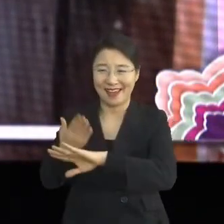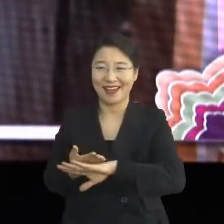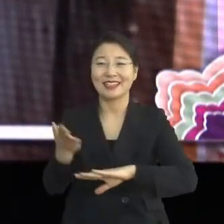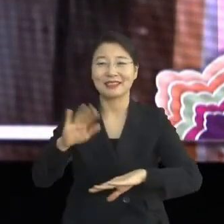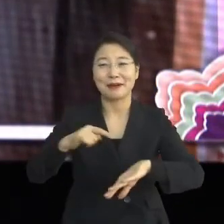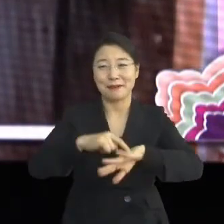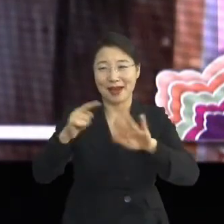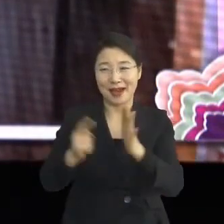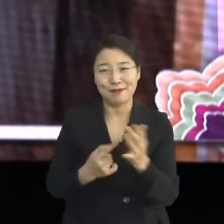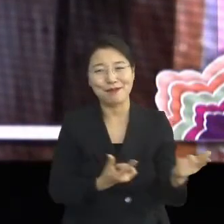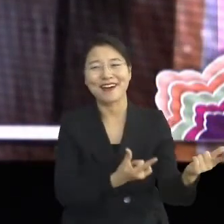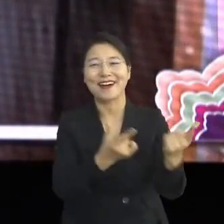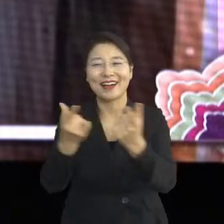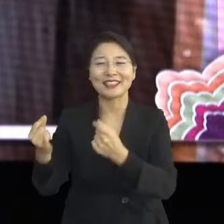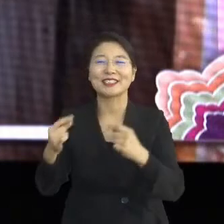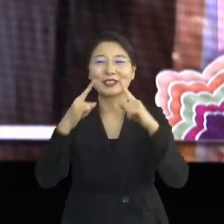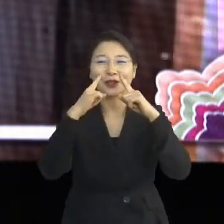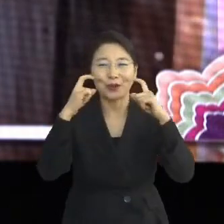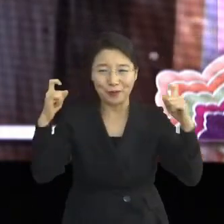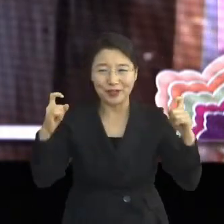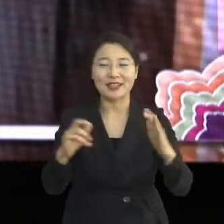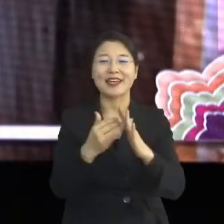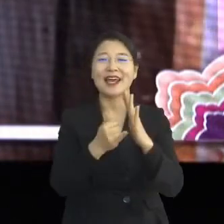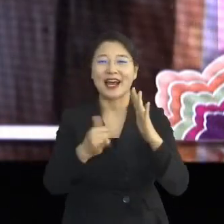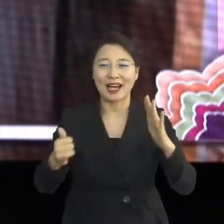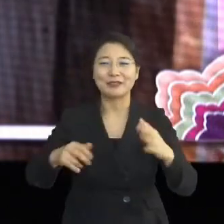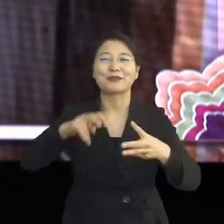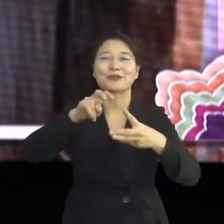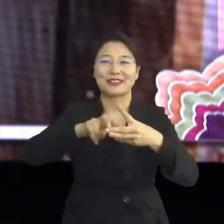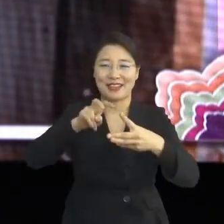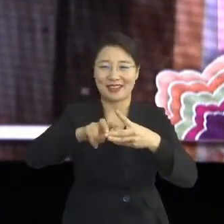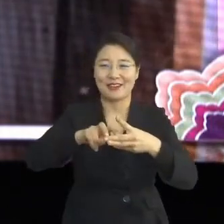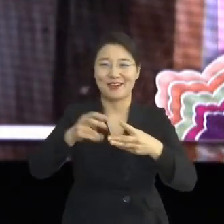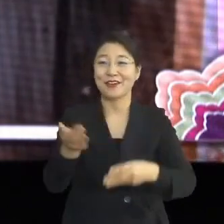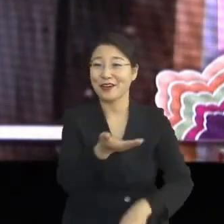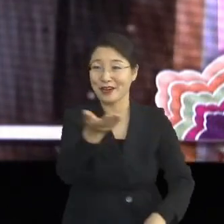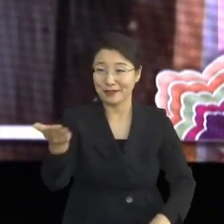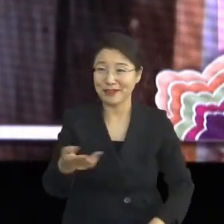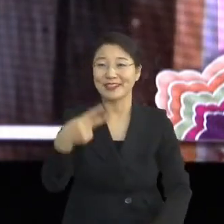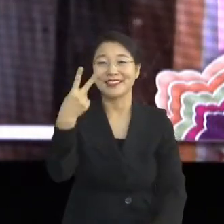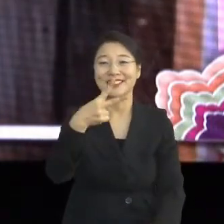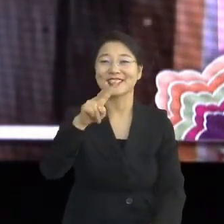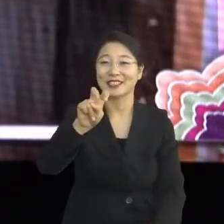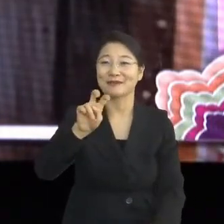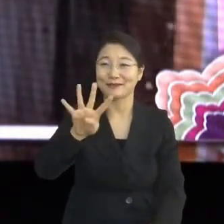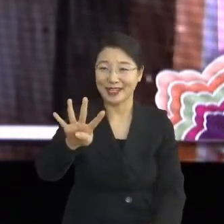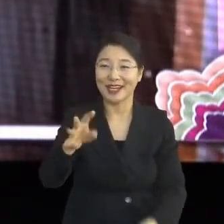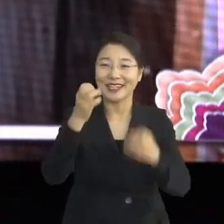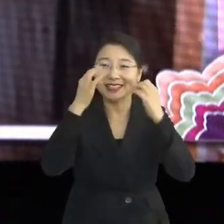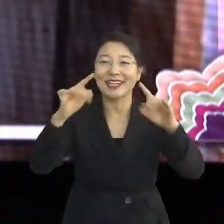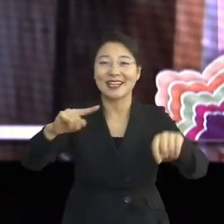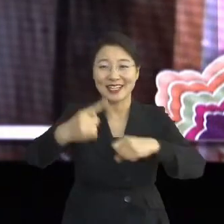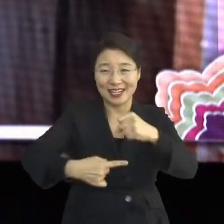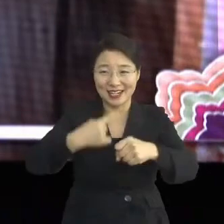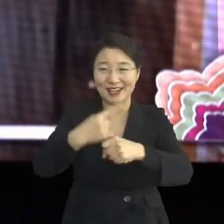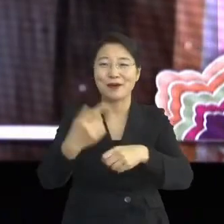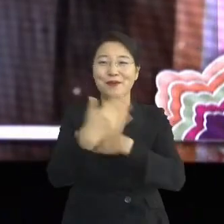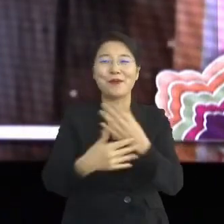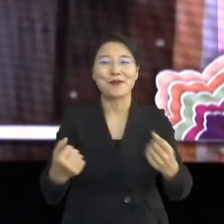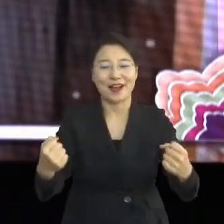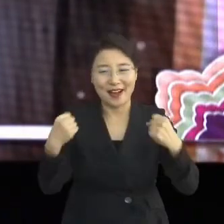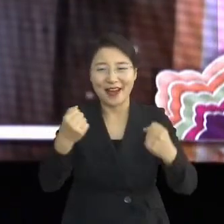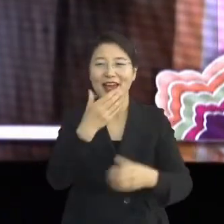마음인 동대문구 가족센터 분들에게 2024년 새해에는 건강하고